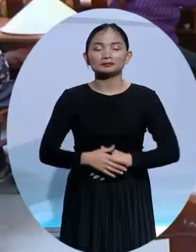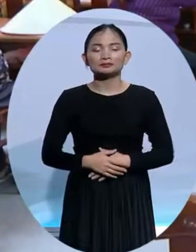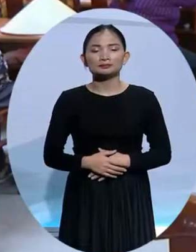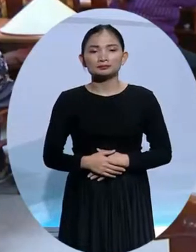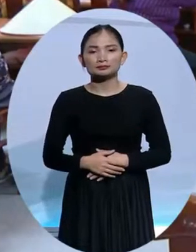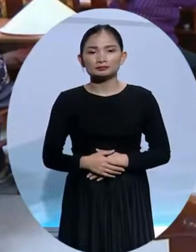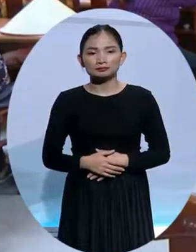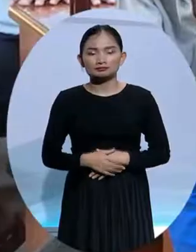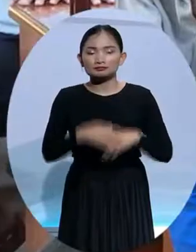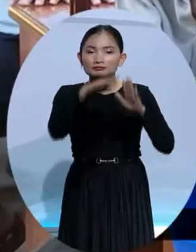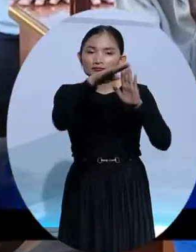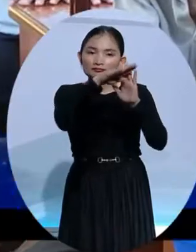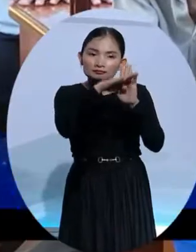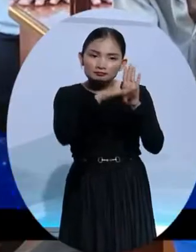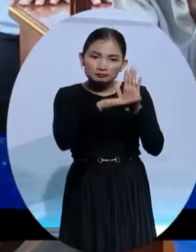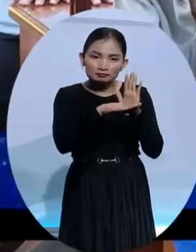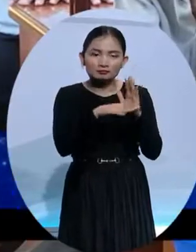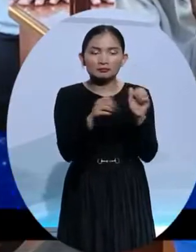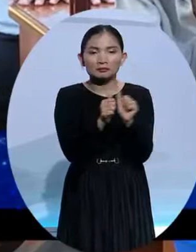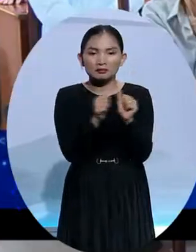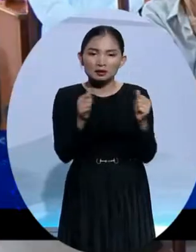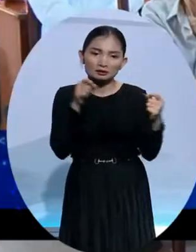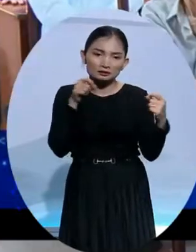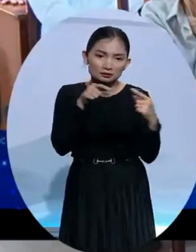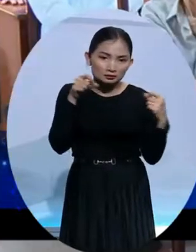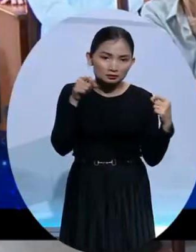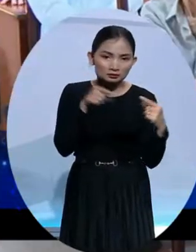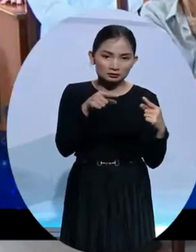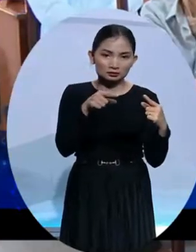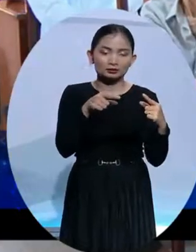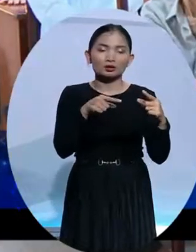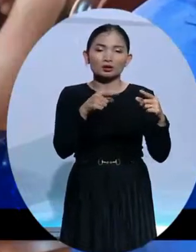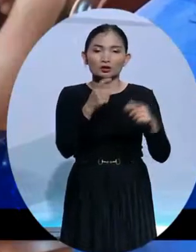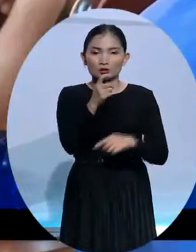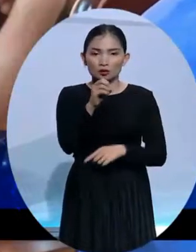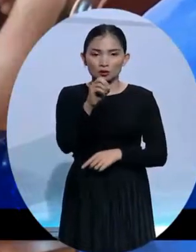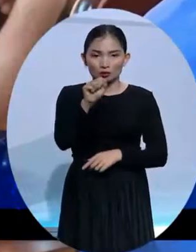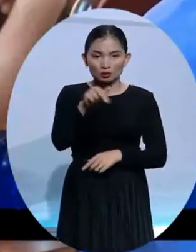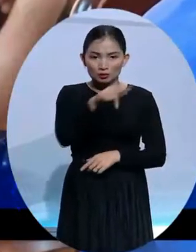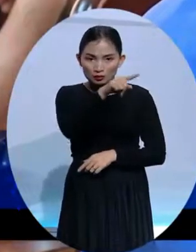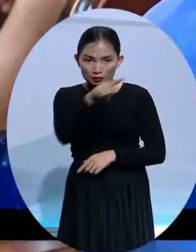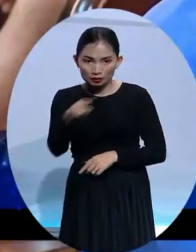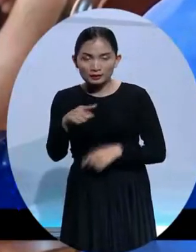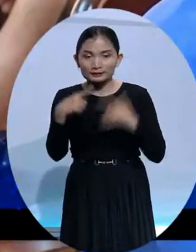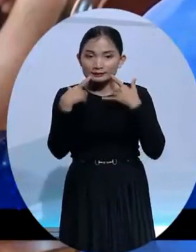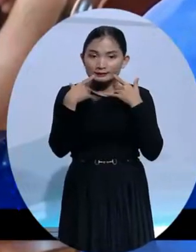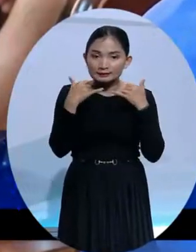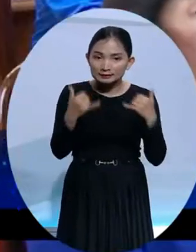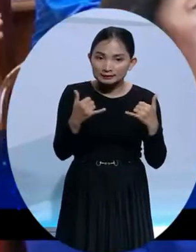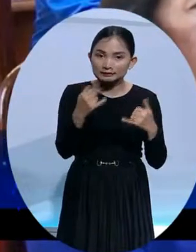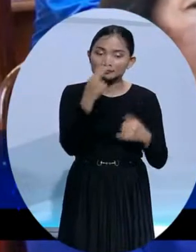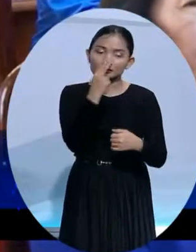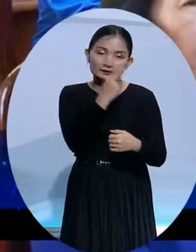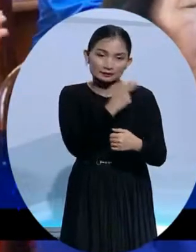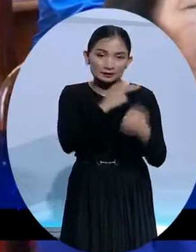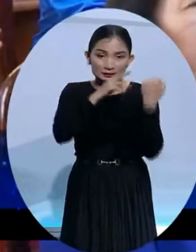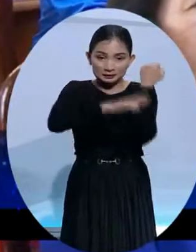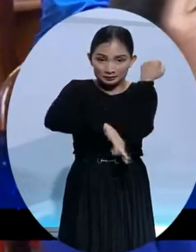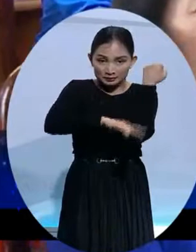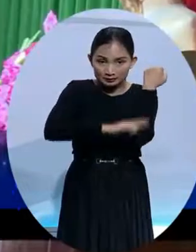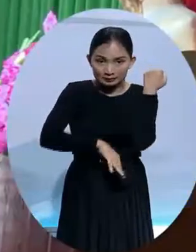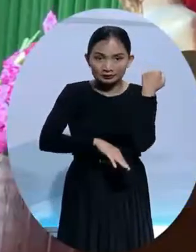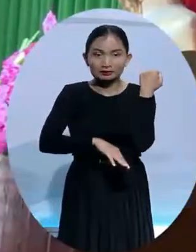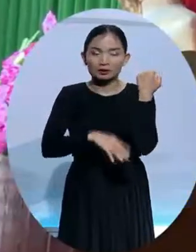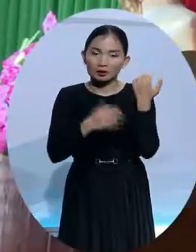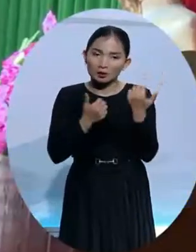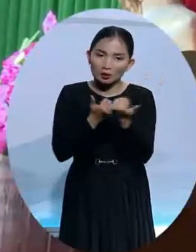Trong khuôn khổ chương trình, Ban liên lạc cựu cán bộ Đoàn Thanh niên Việt Nam phía Nam đã trao tặng quà cho 2 cựu tù chính trị Côn Đảo, 20 gia